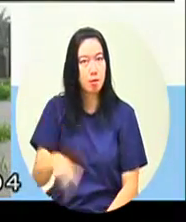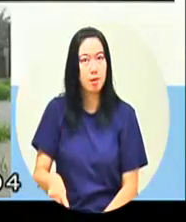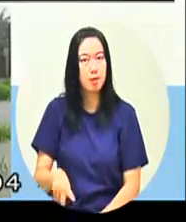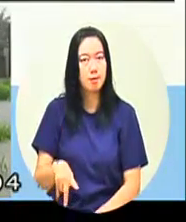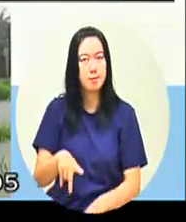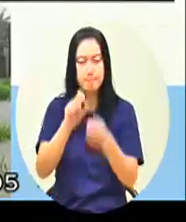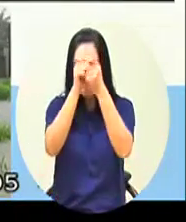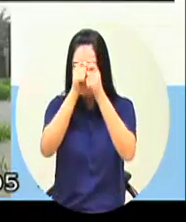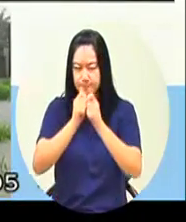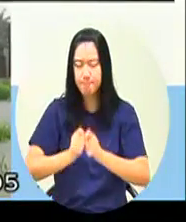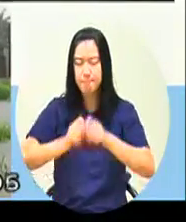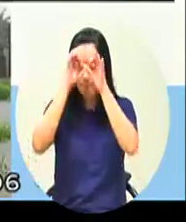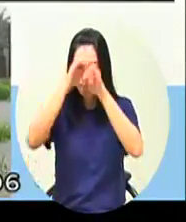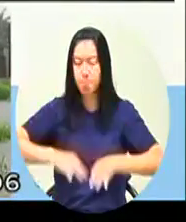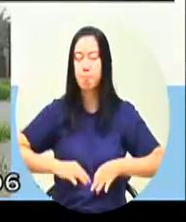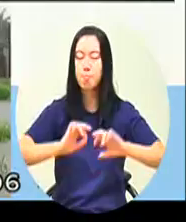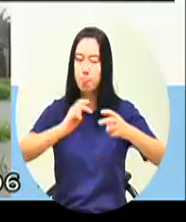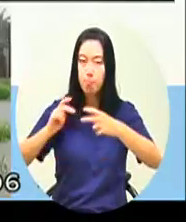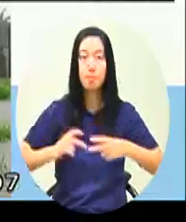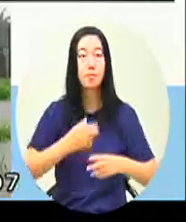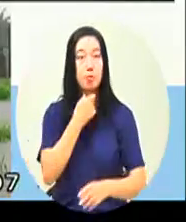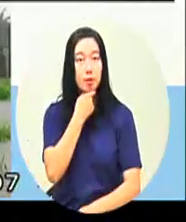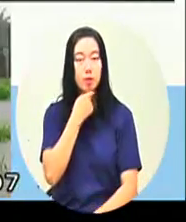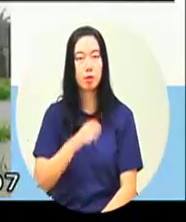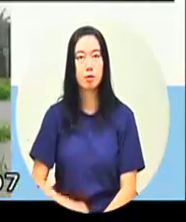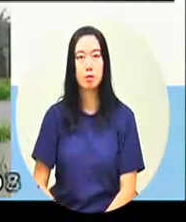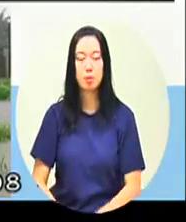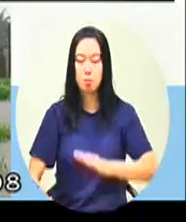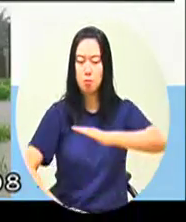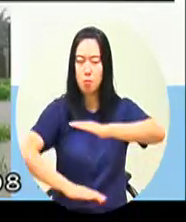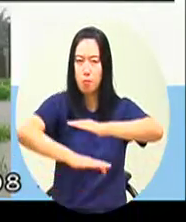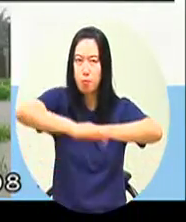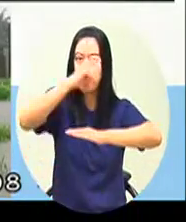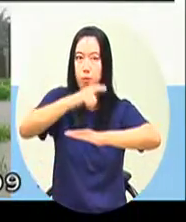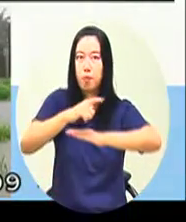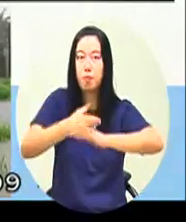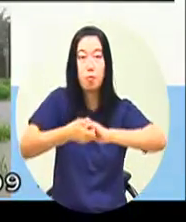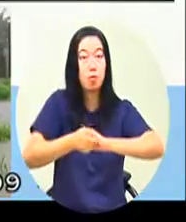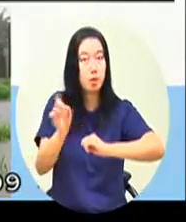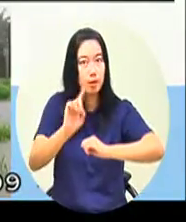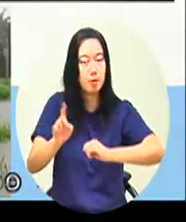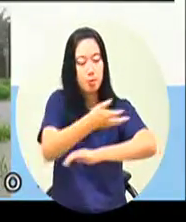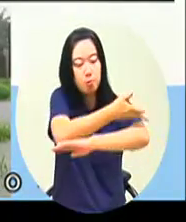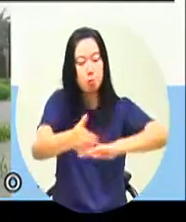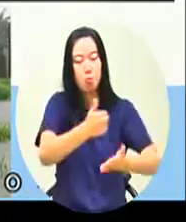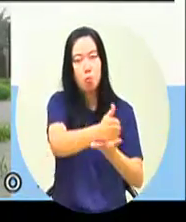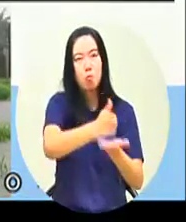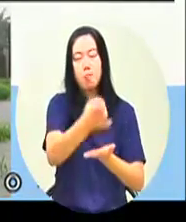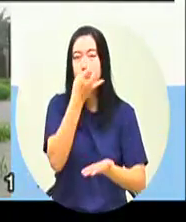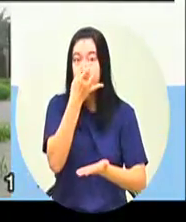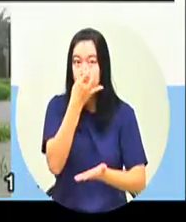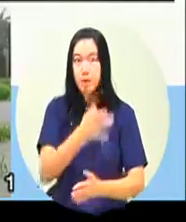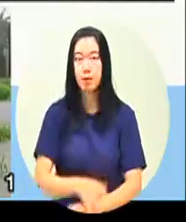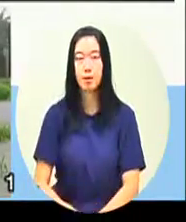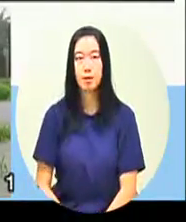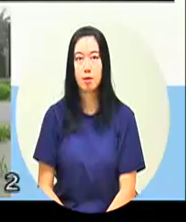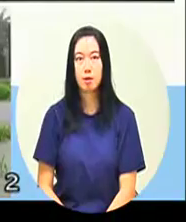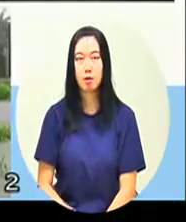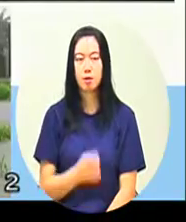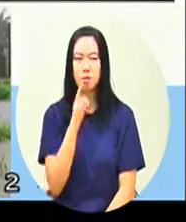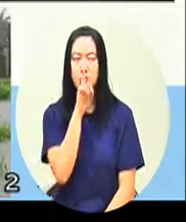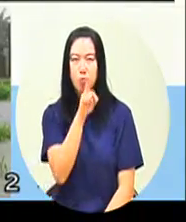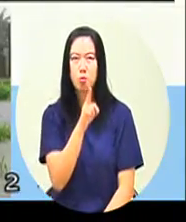讨，因为你淹水一定是它的排水系统出了问题哦。啊，这个不是每在怪工哦，